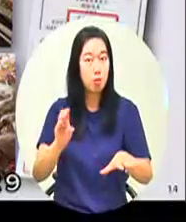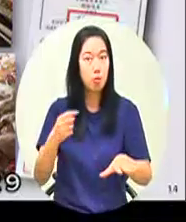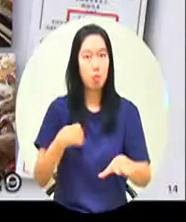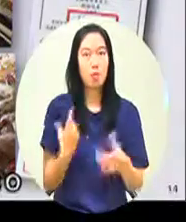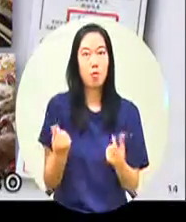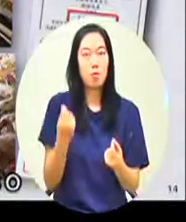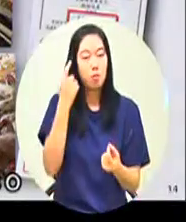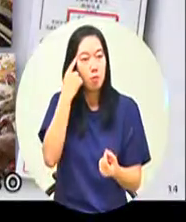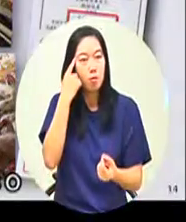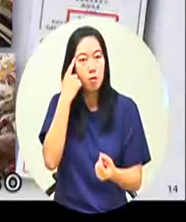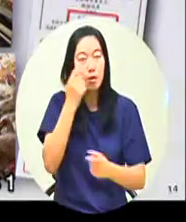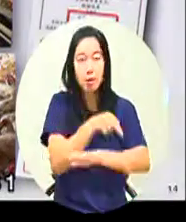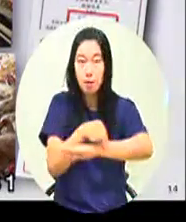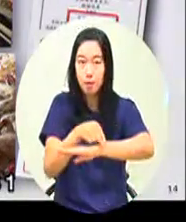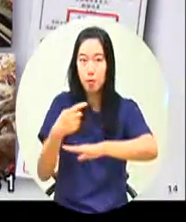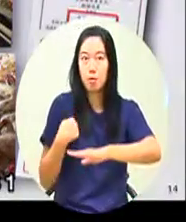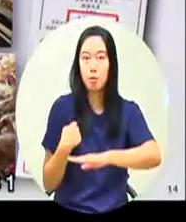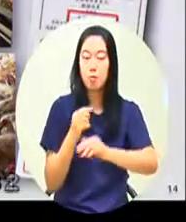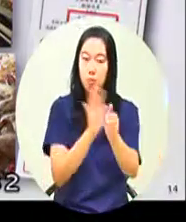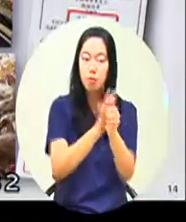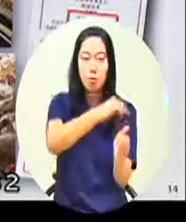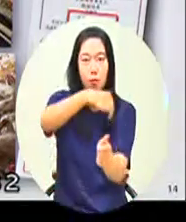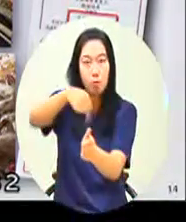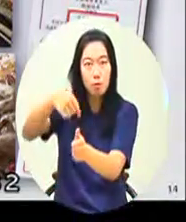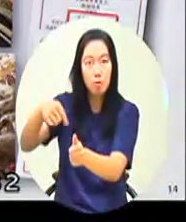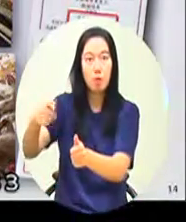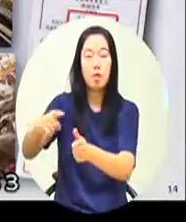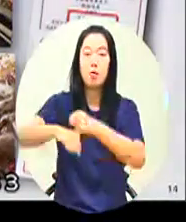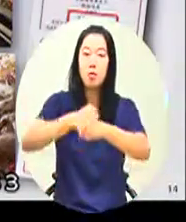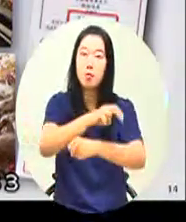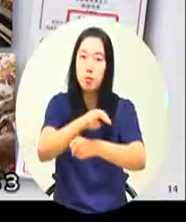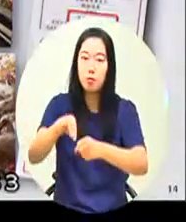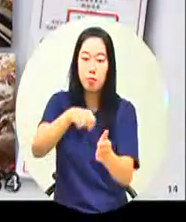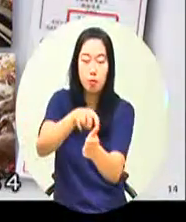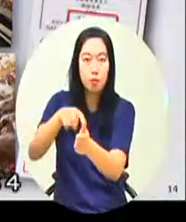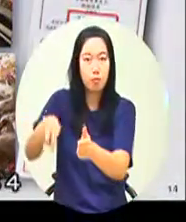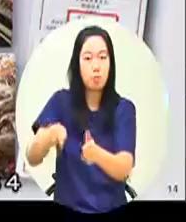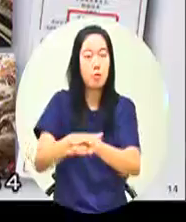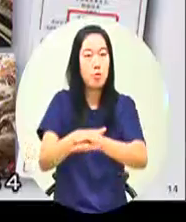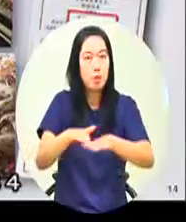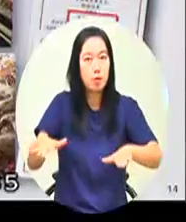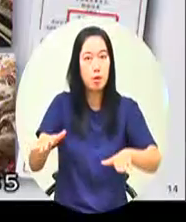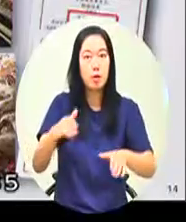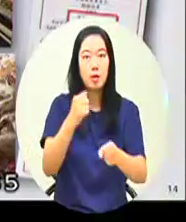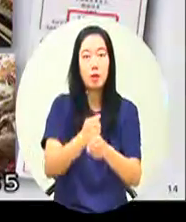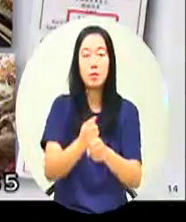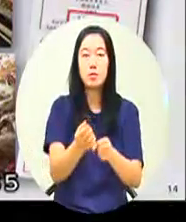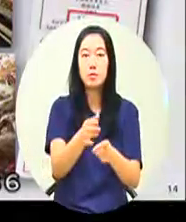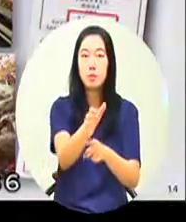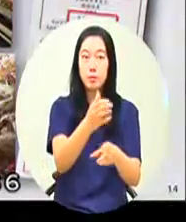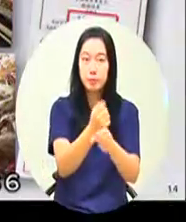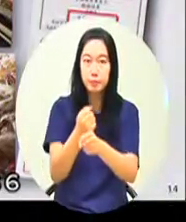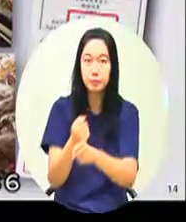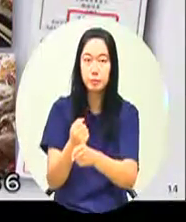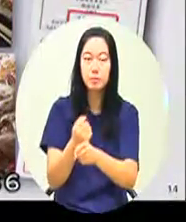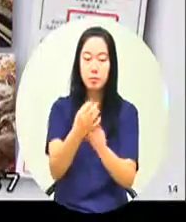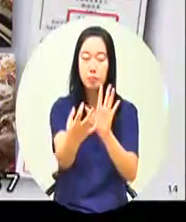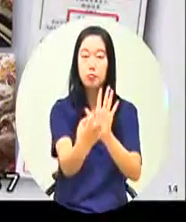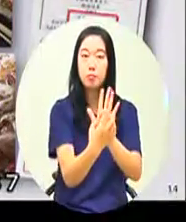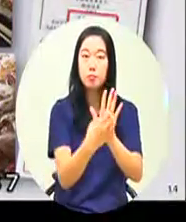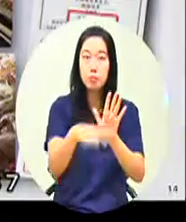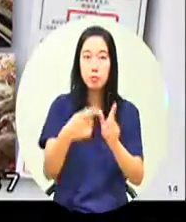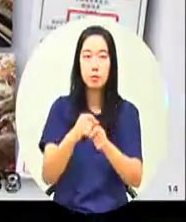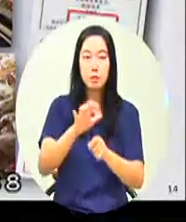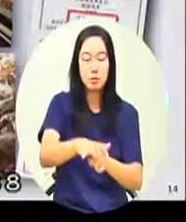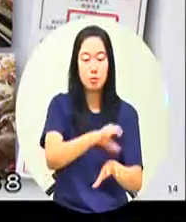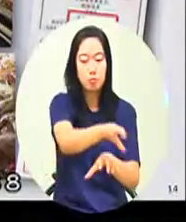呢在辅导呢我们的畜牧产业呢来从事安全生产履历的一个措施呢，目前有八个厂